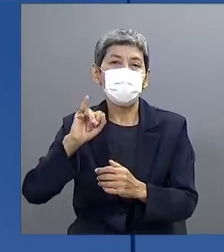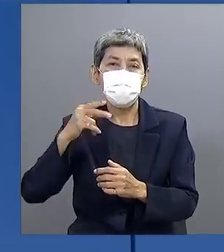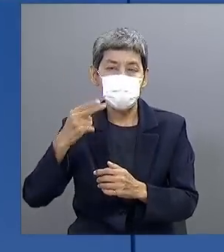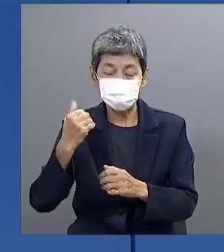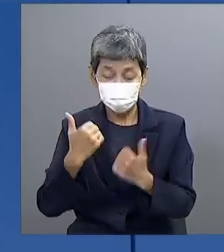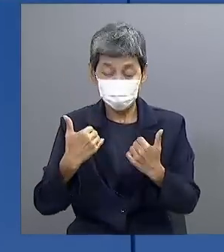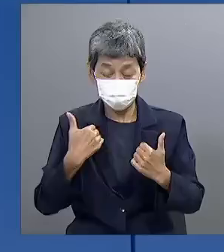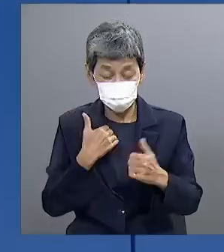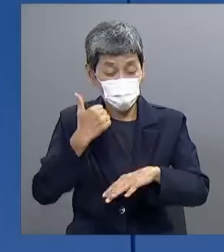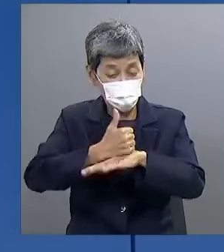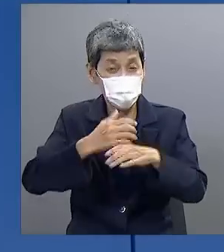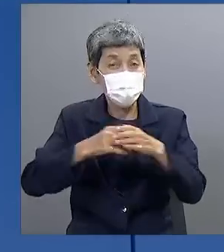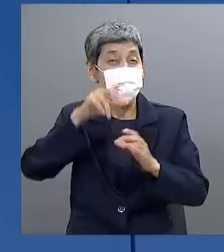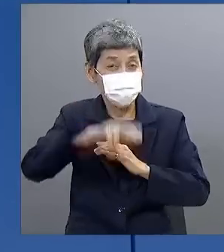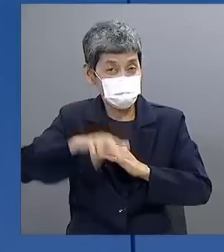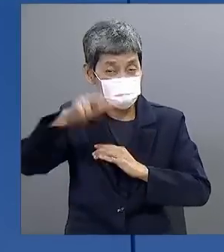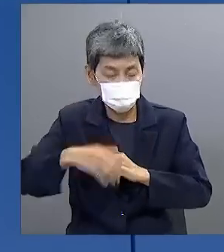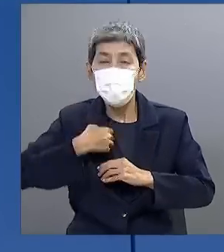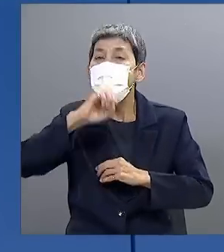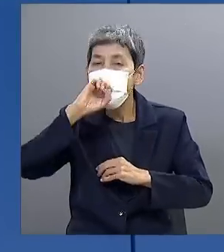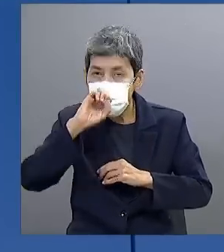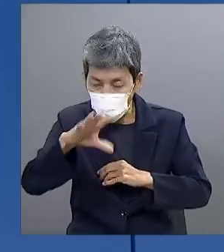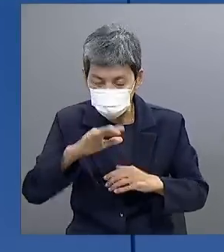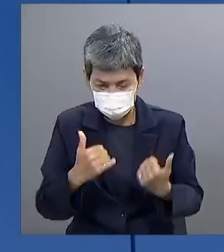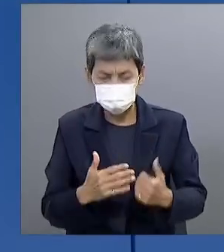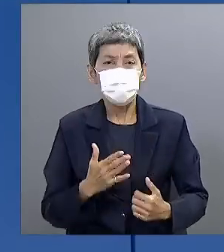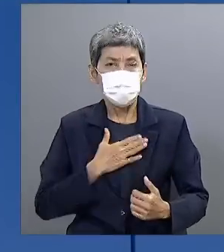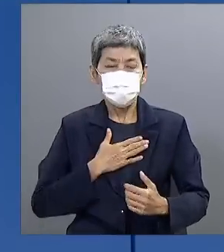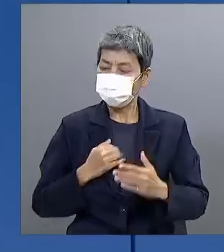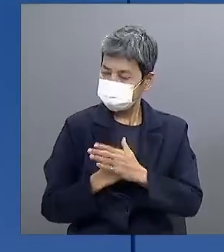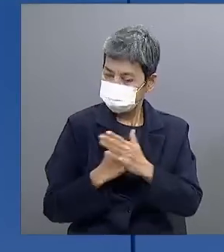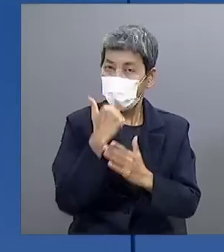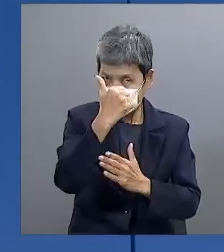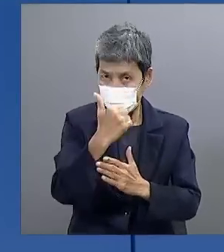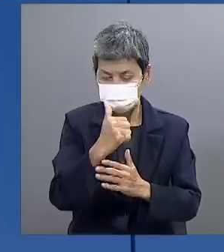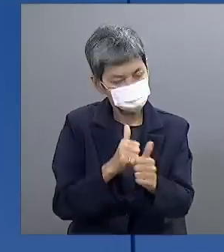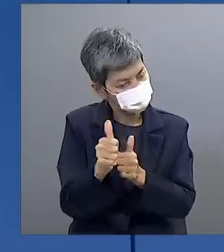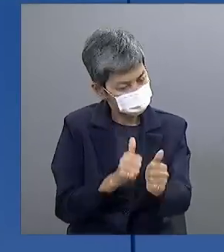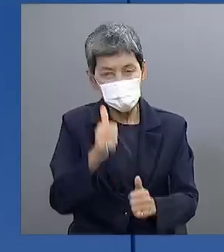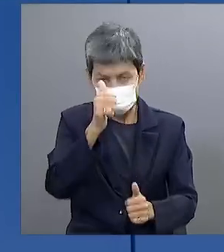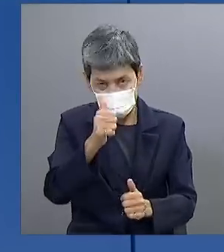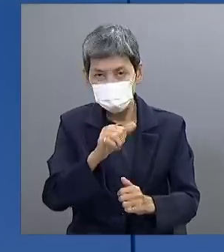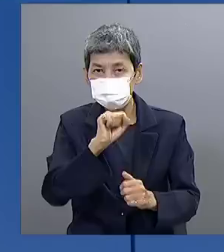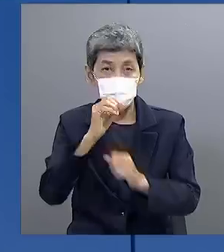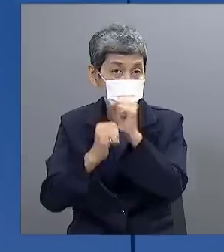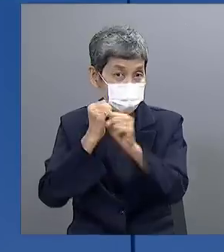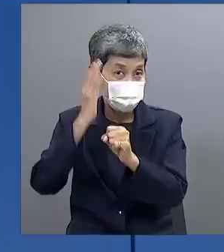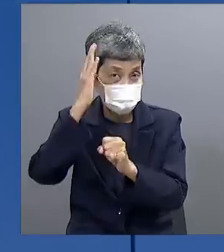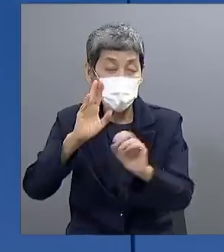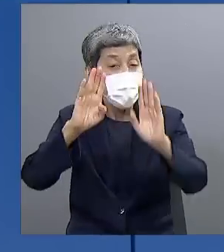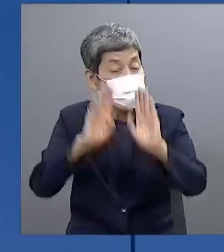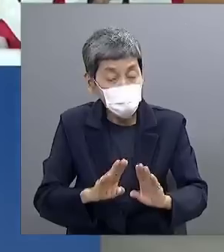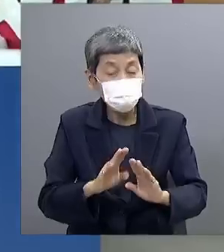หน้าพรรคเพื่อไทยเขาก็ย้ำนะคะว่าพร้อมสู้ศึกเลือกตั้งในสนามปีหน้าไม่ว่าจะมาในกติการูปแบบใด